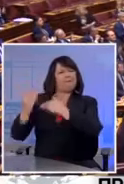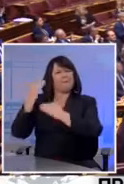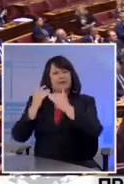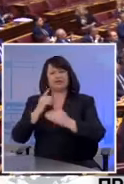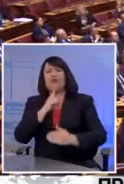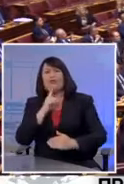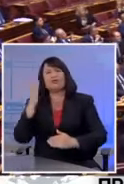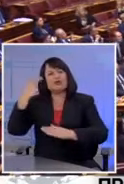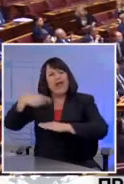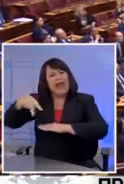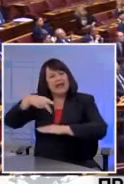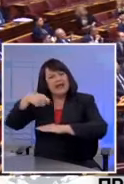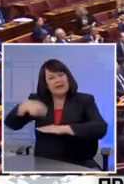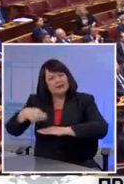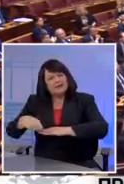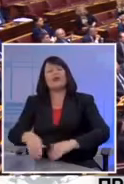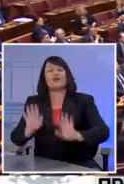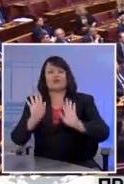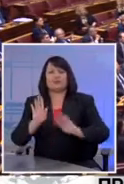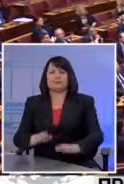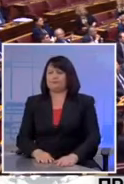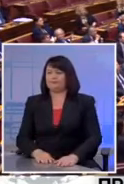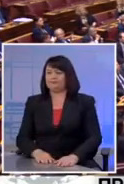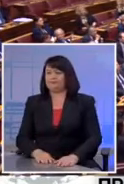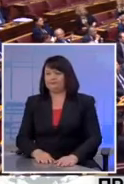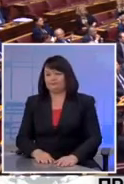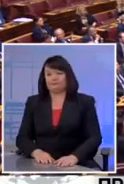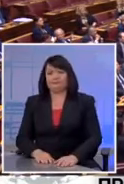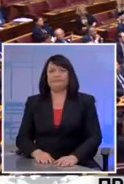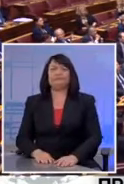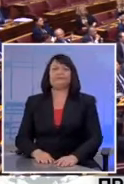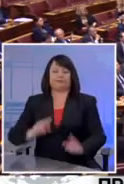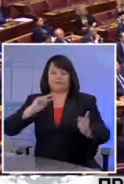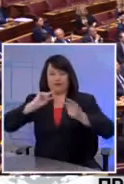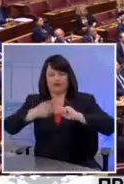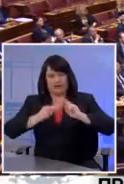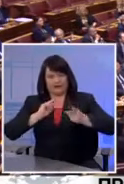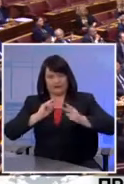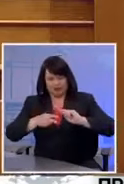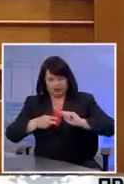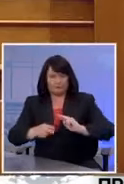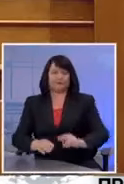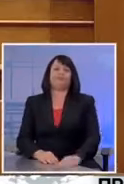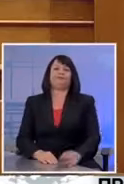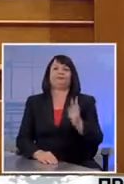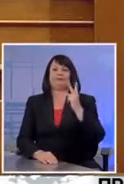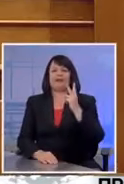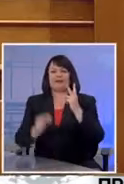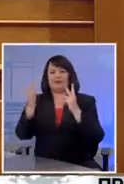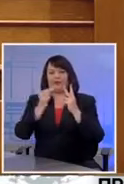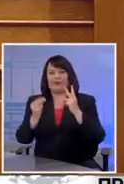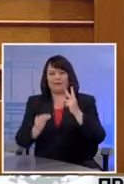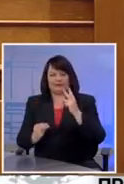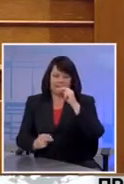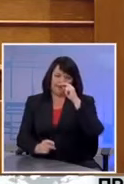στο παρελθόν. Λοιπόν, σας χρωστάω και κάποιες απαντήσεις για δύο ζητήματα στα